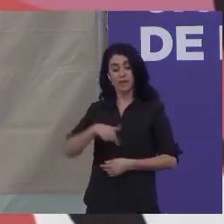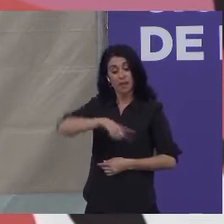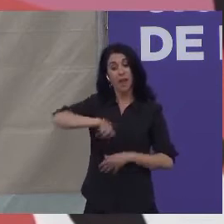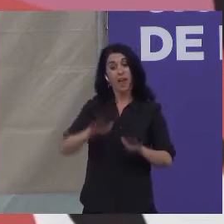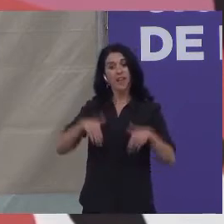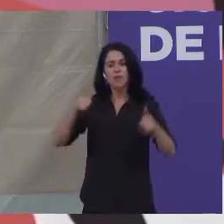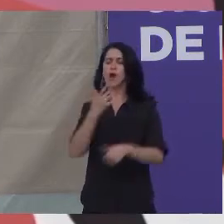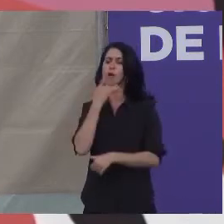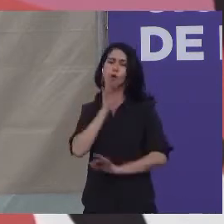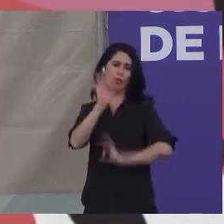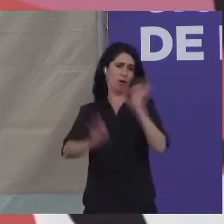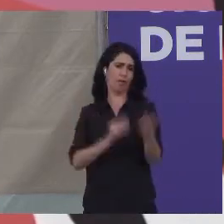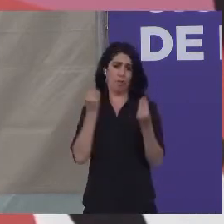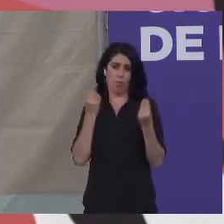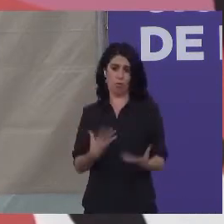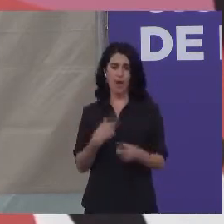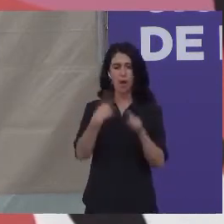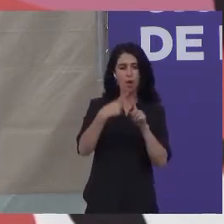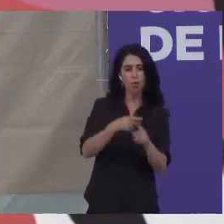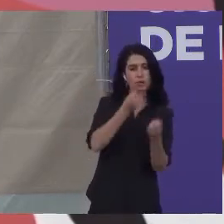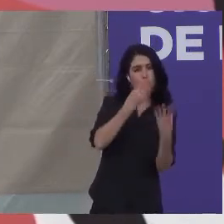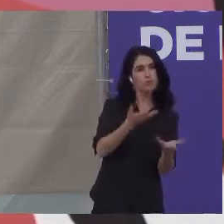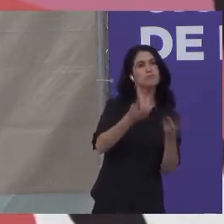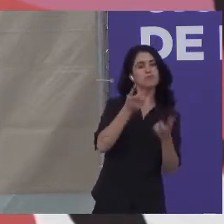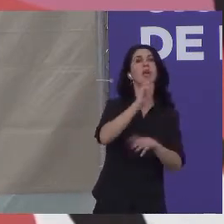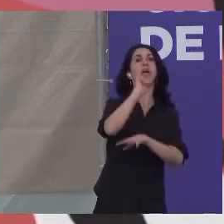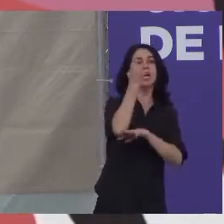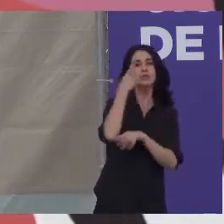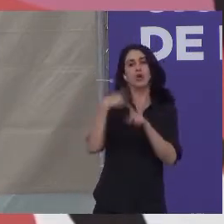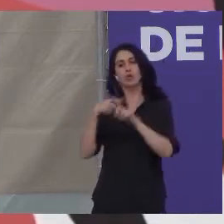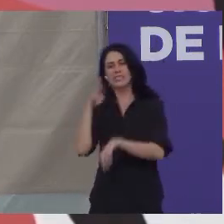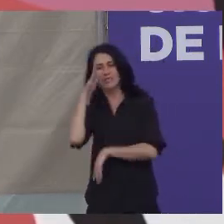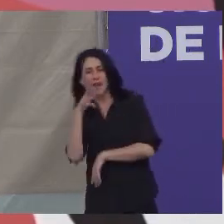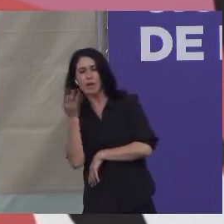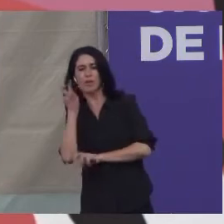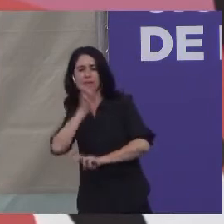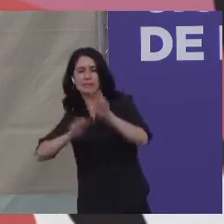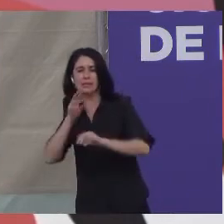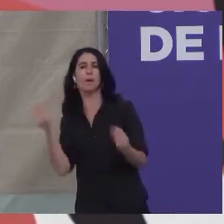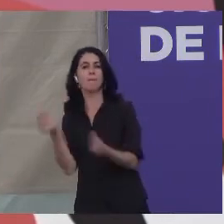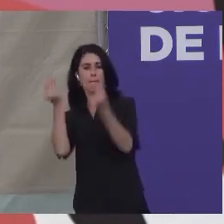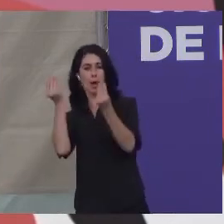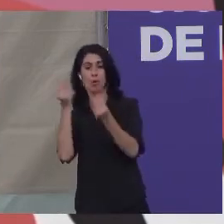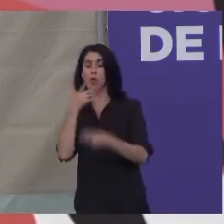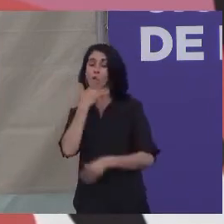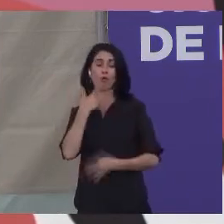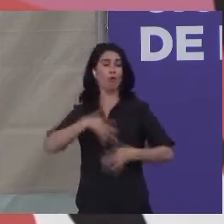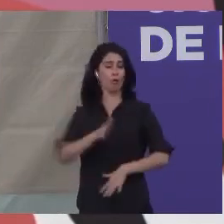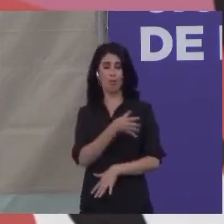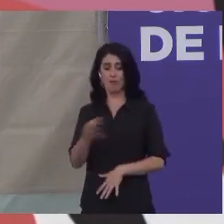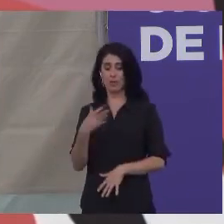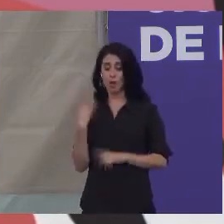organització, el que ha funcionat i el que cal corregir i millorar. Som una candidatura de gent de Podem de